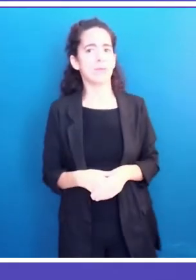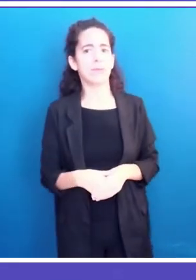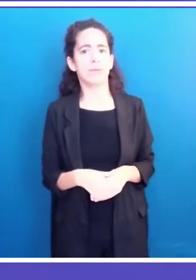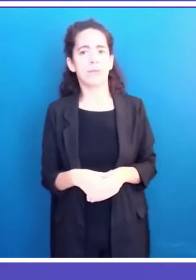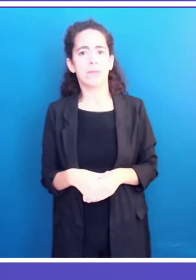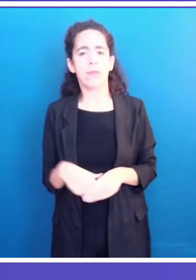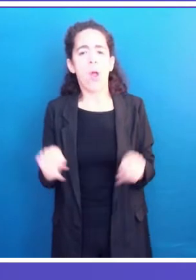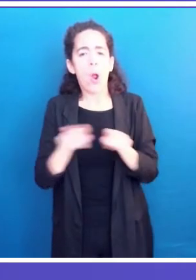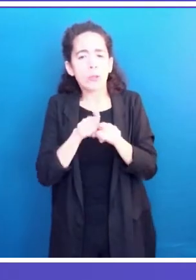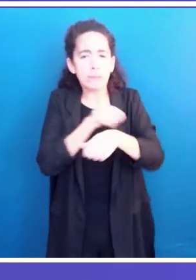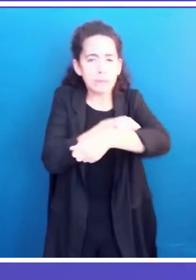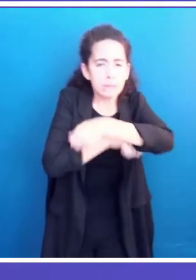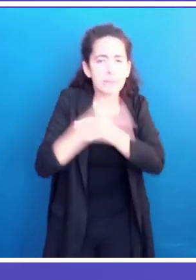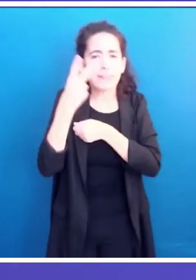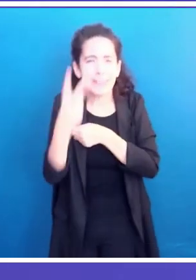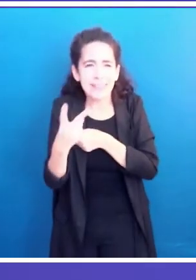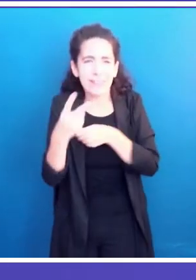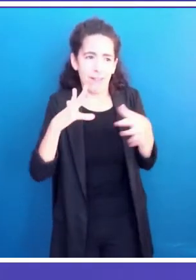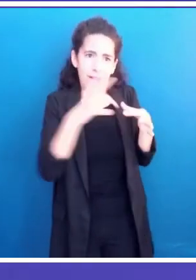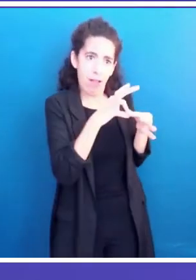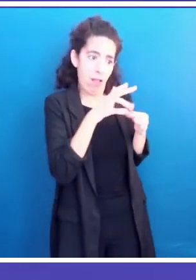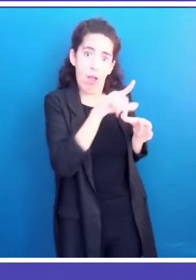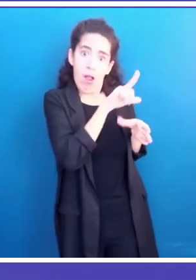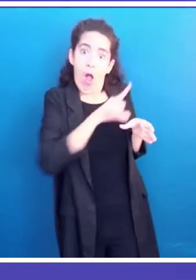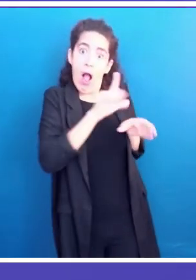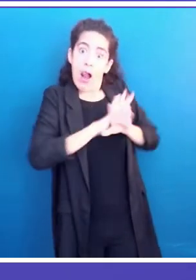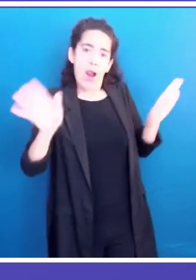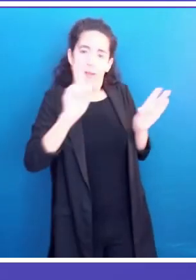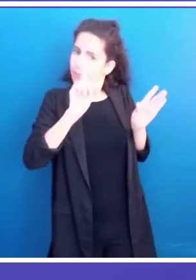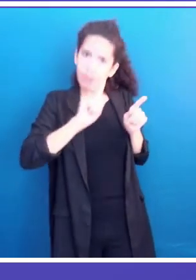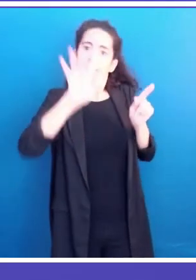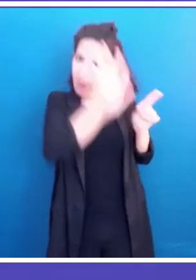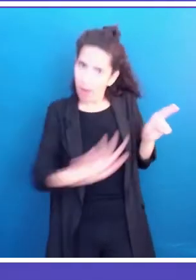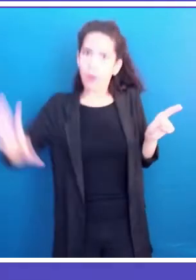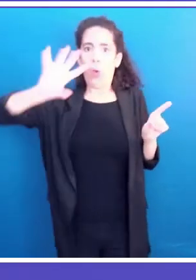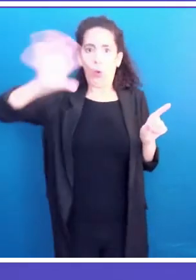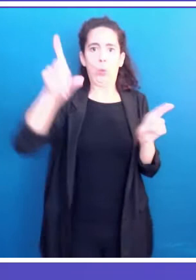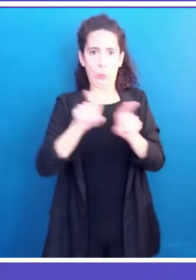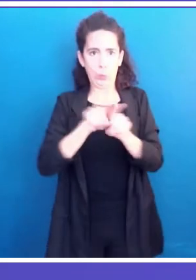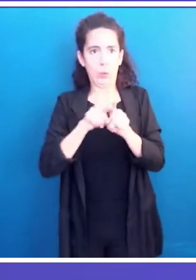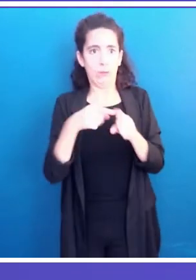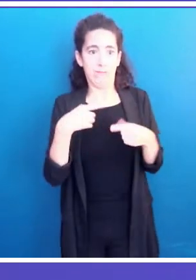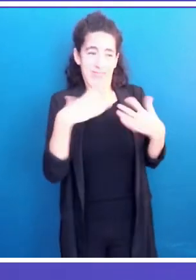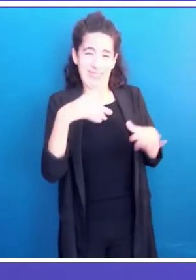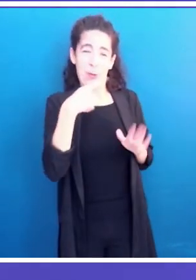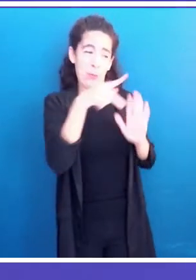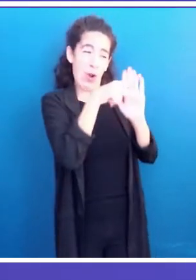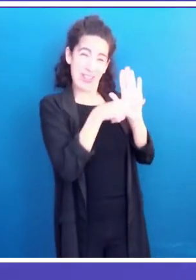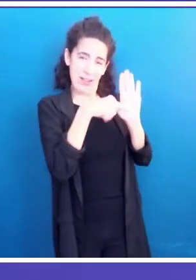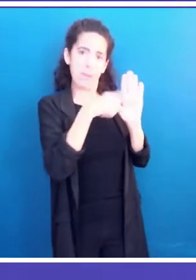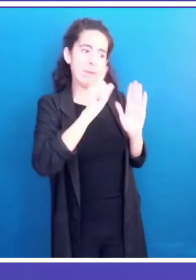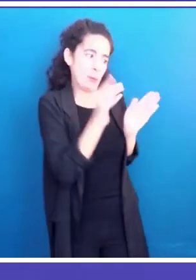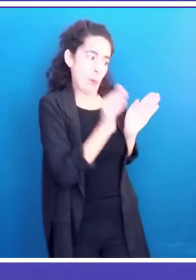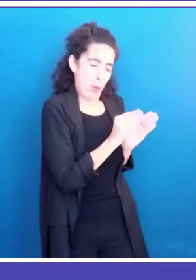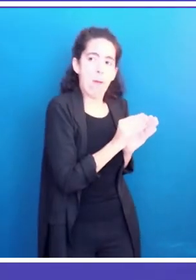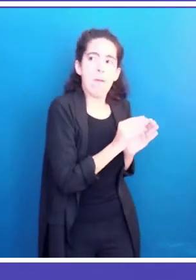ومن حيث كيفية التأثير على السياسات الوطنية. كما سبق أن سمعنا، لابد لهذه السياسات من